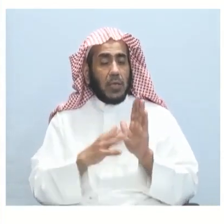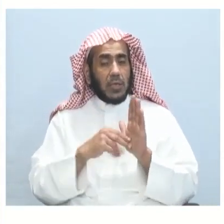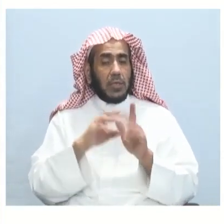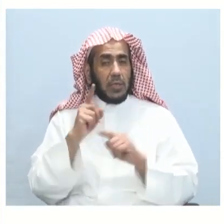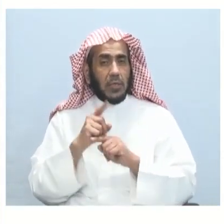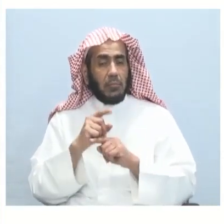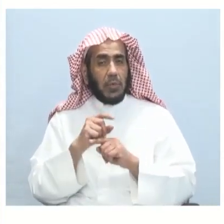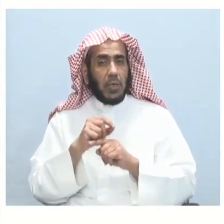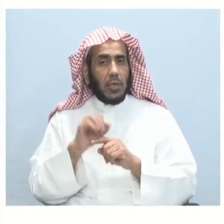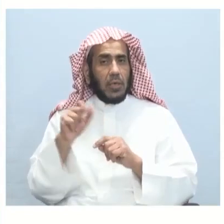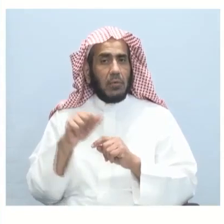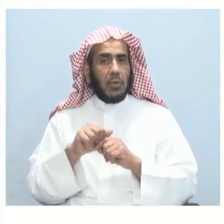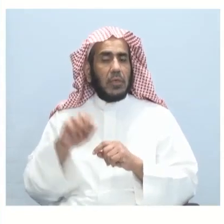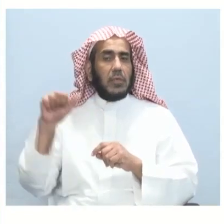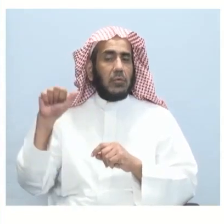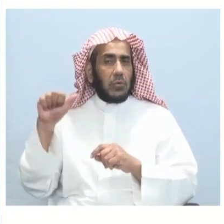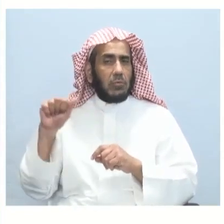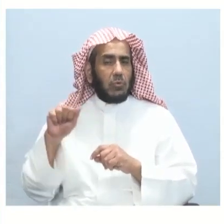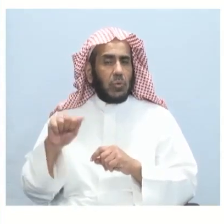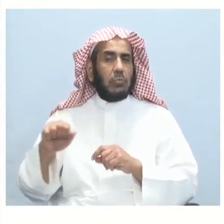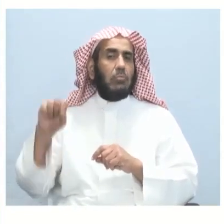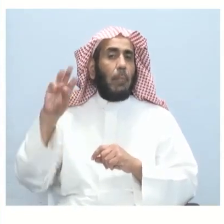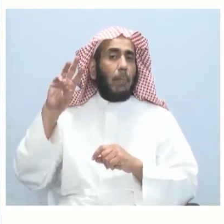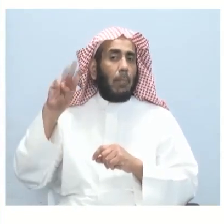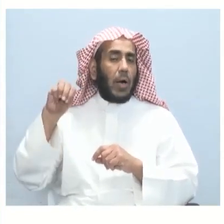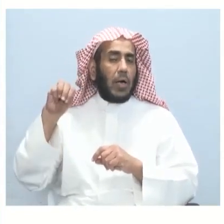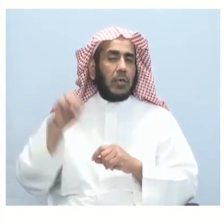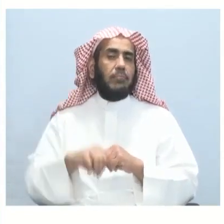نصيه نستخدم سمارت ارت